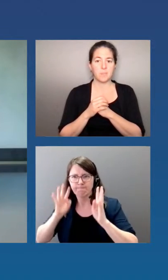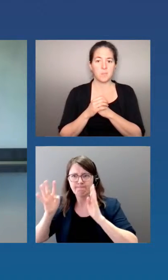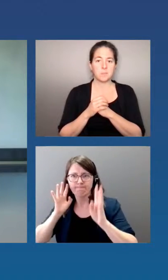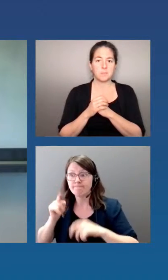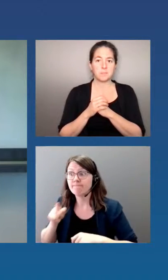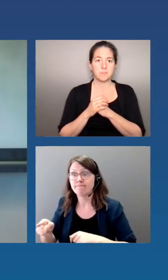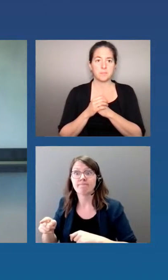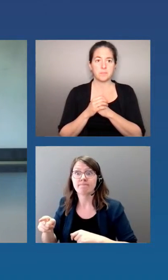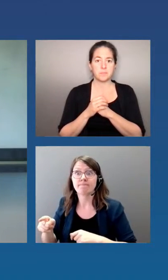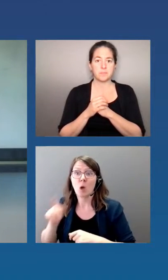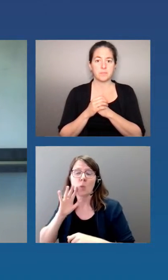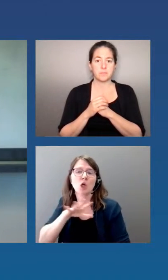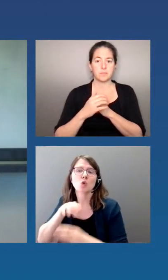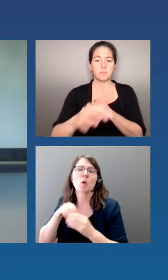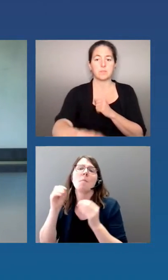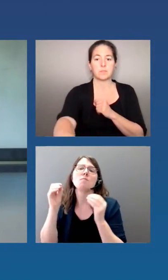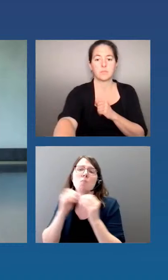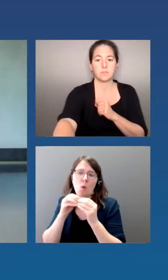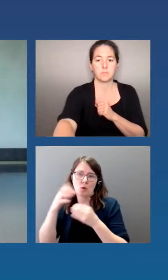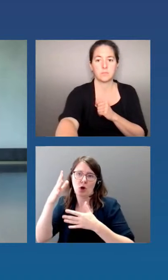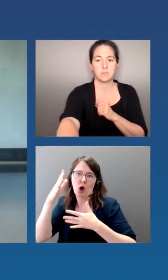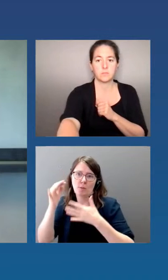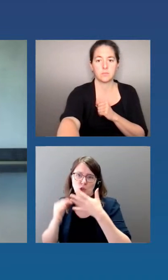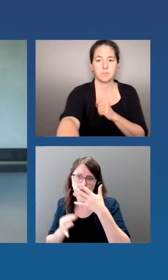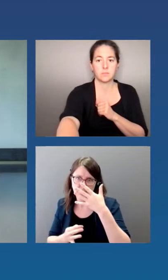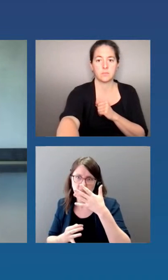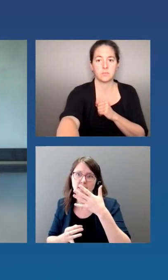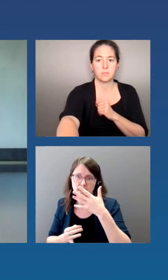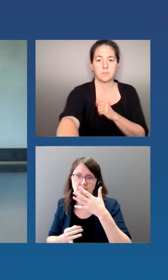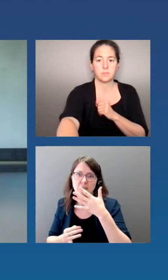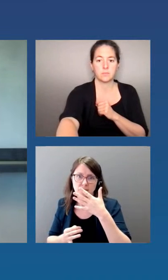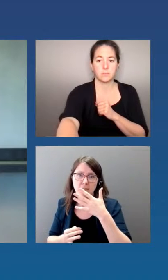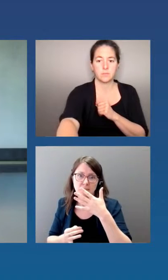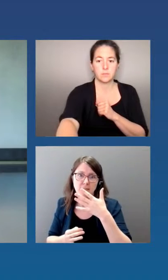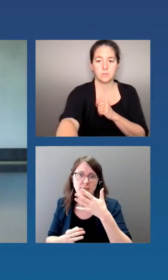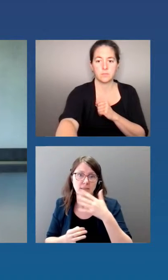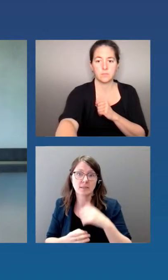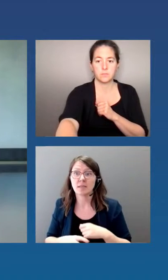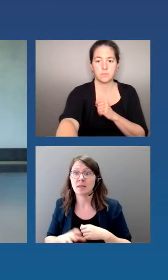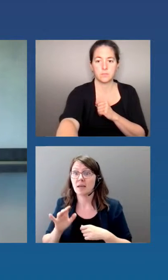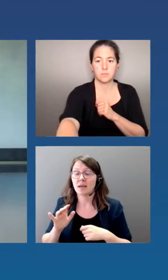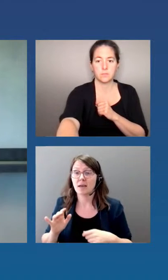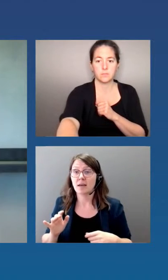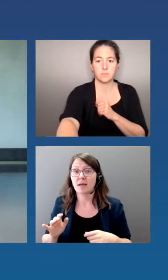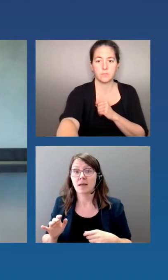qu'il y aura peut-être plus d'options qui seront retenues.